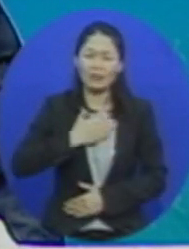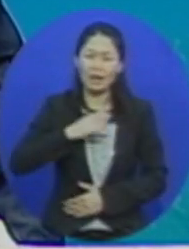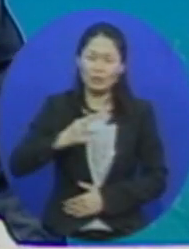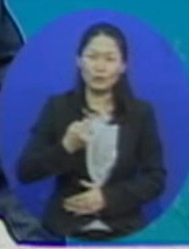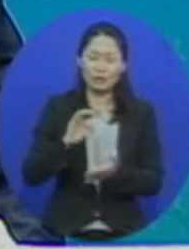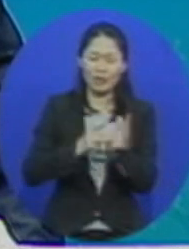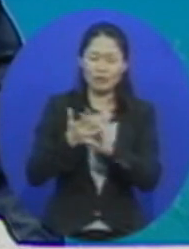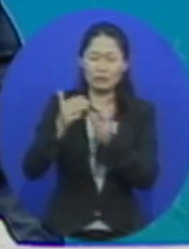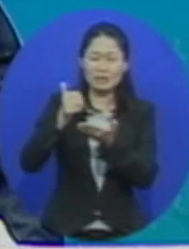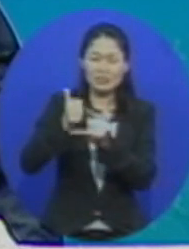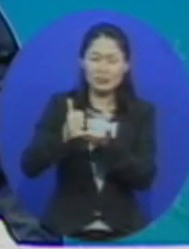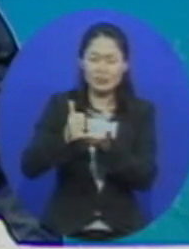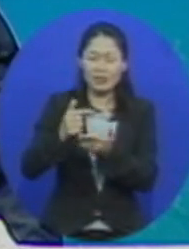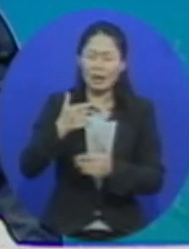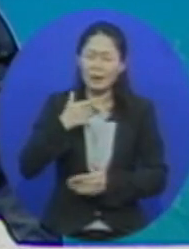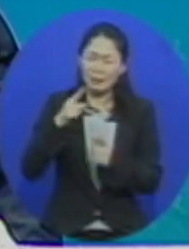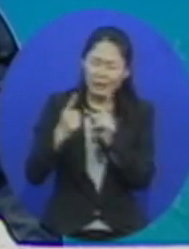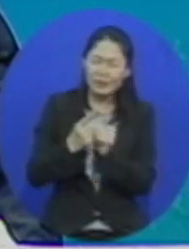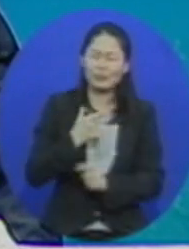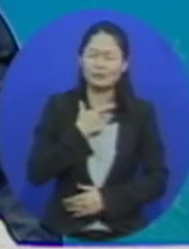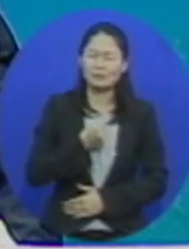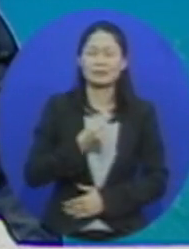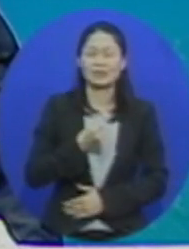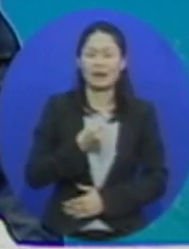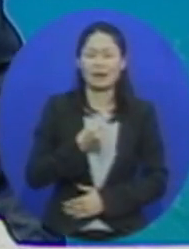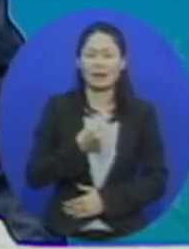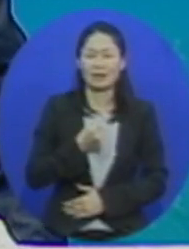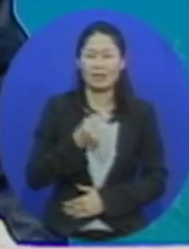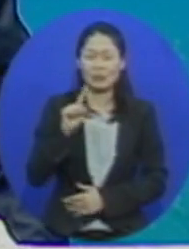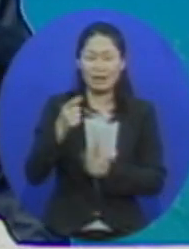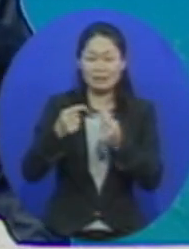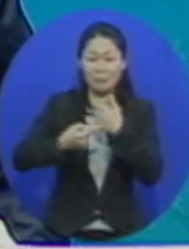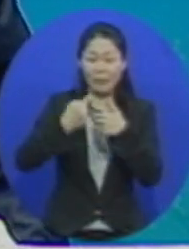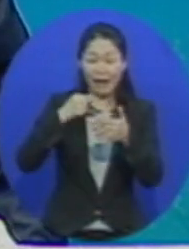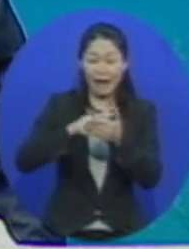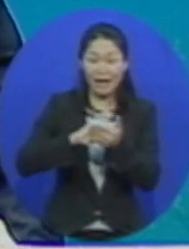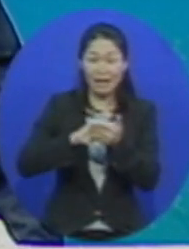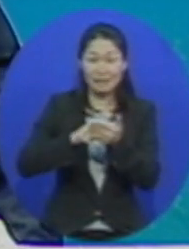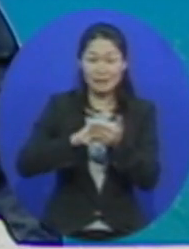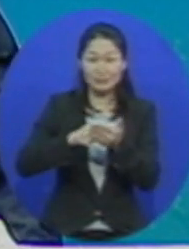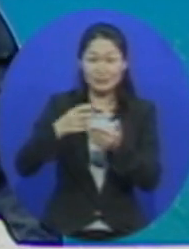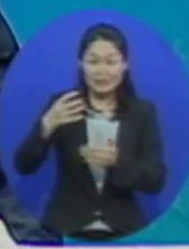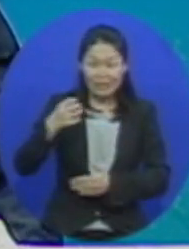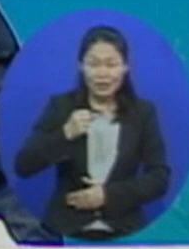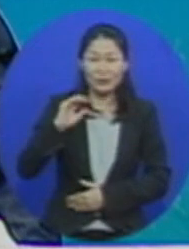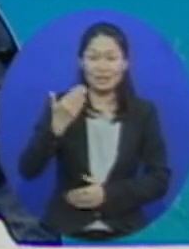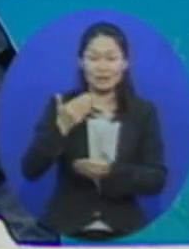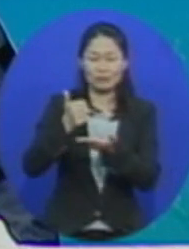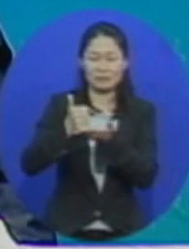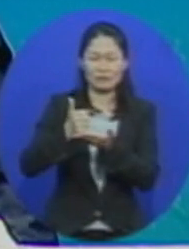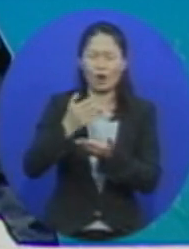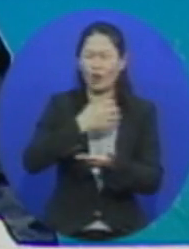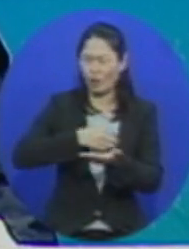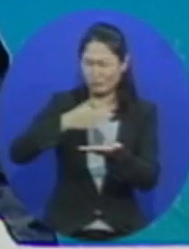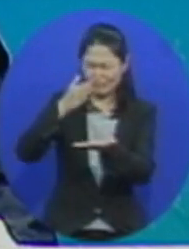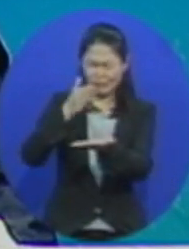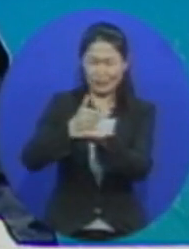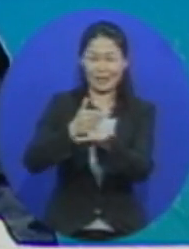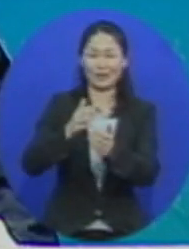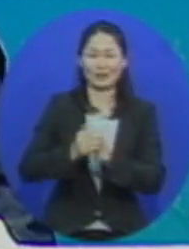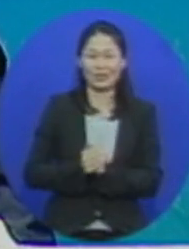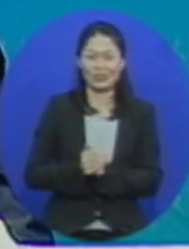예수님을 정말 그렇게 만나고 싶습니다 그런 마음이 생기시는 분들은 걱정하지마세요